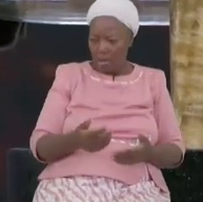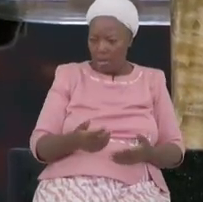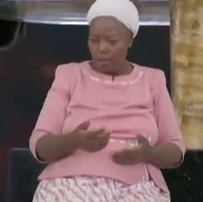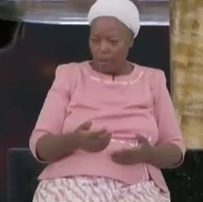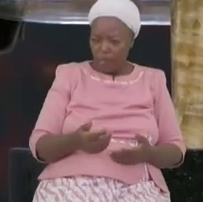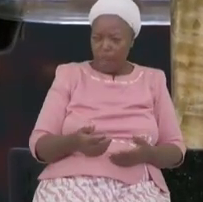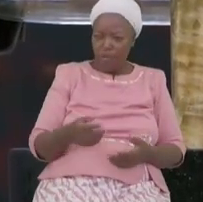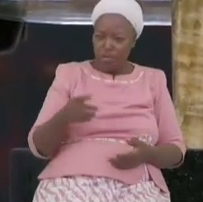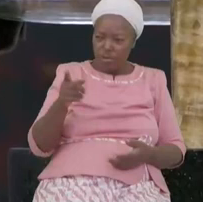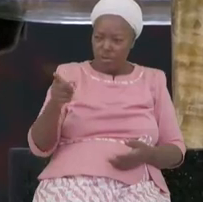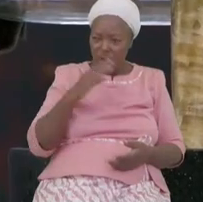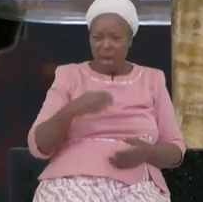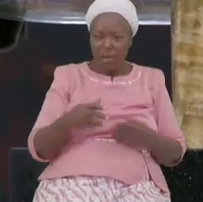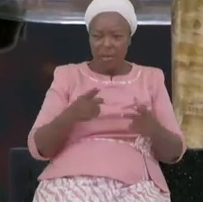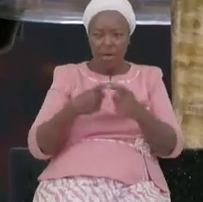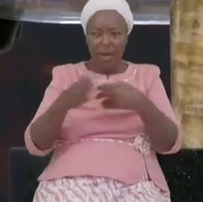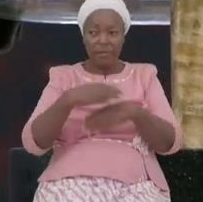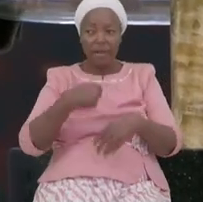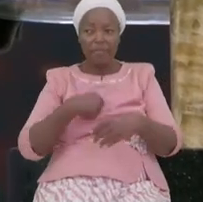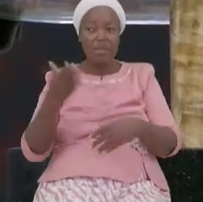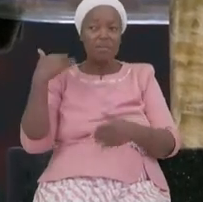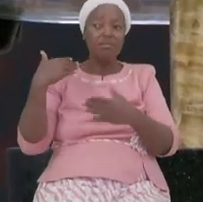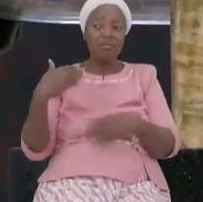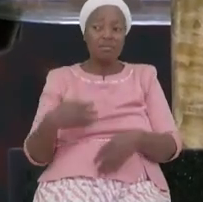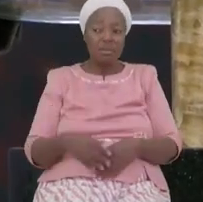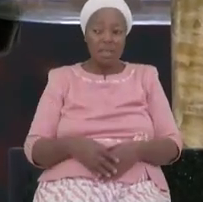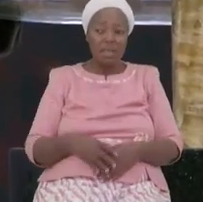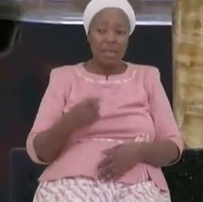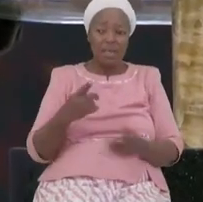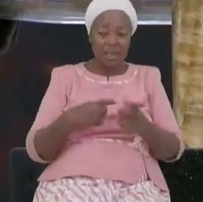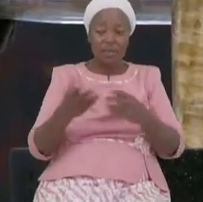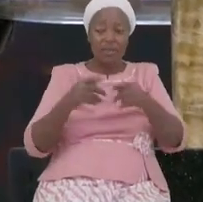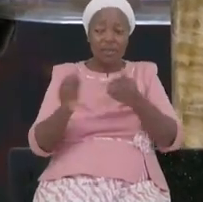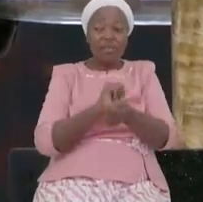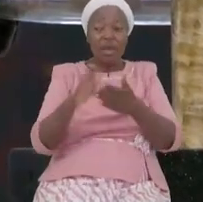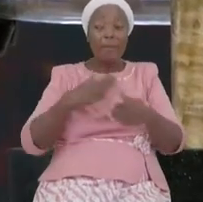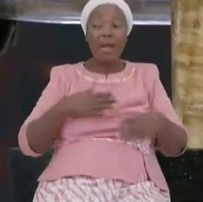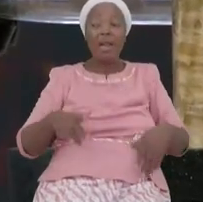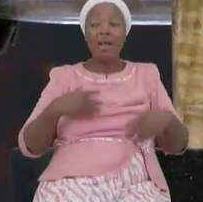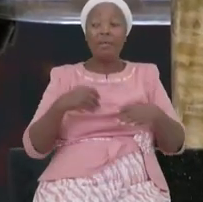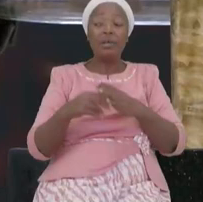tu me poursuivais l'année dernière, non? L'année dernière, tu me poursuivais il y a 3 ans.